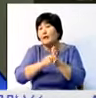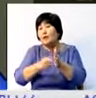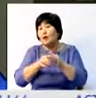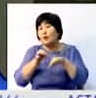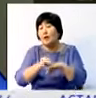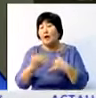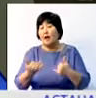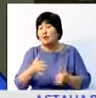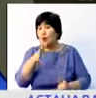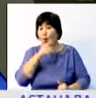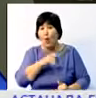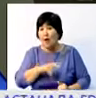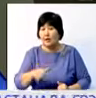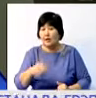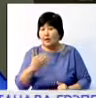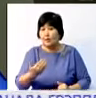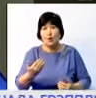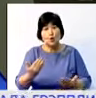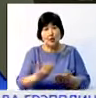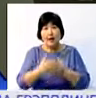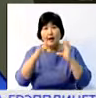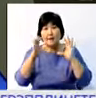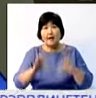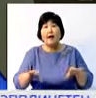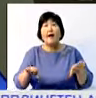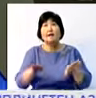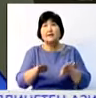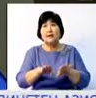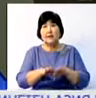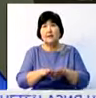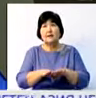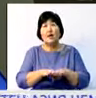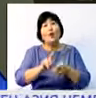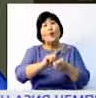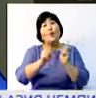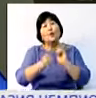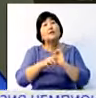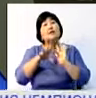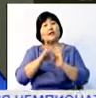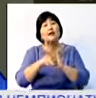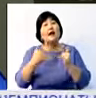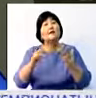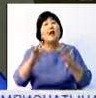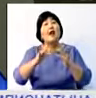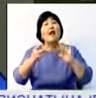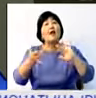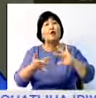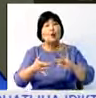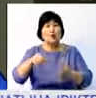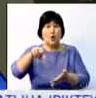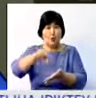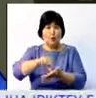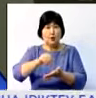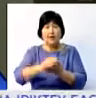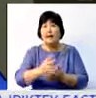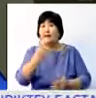қазіргі уақытта бұл жаңа заңға сәйкес жаңа өзгеріс енгізілді. Қазір электрондық нұсқада